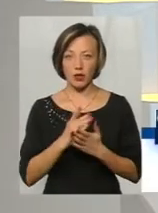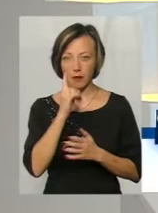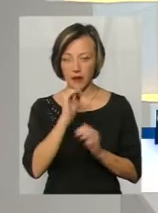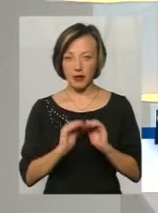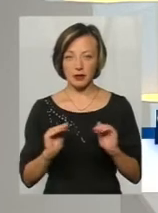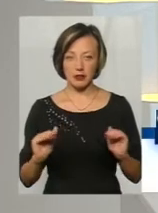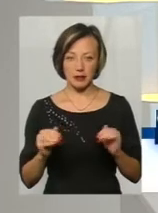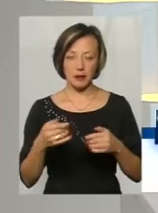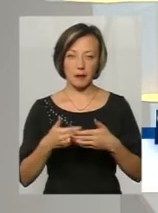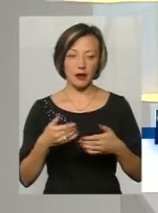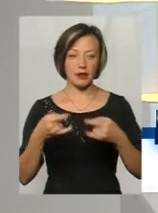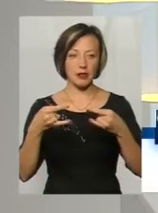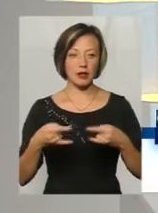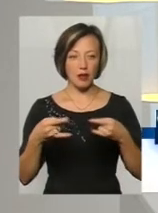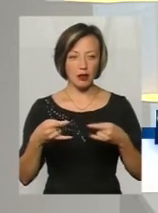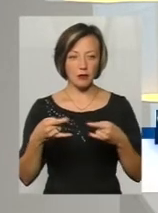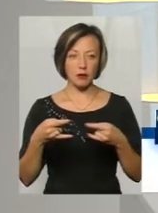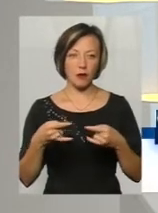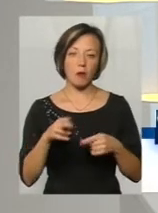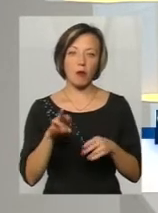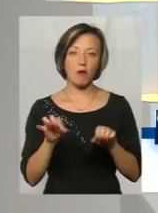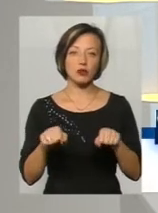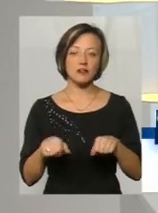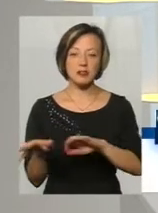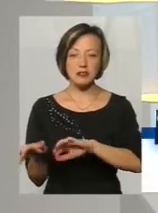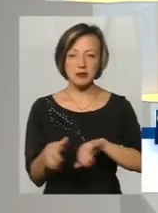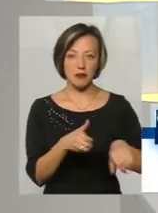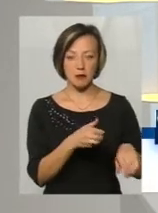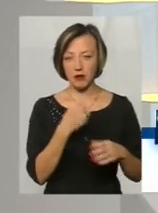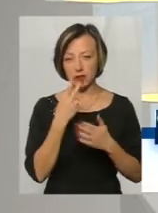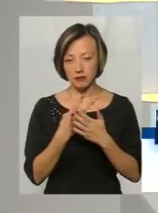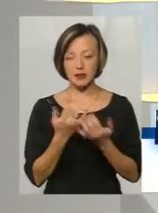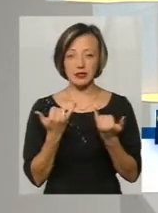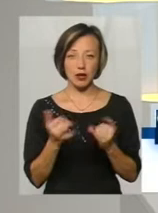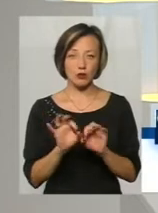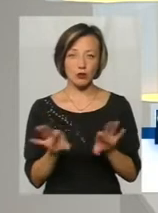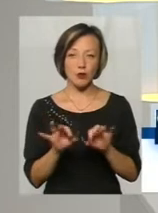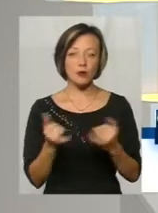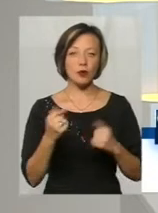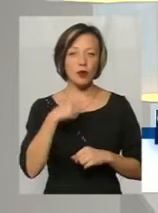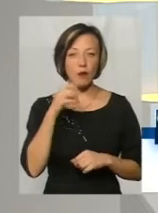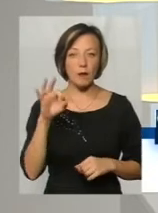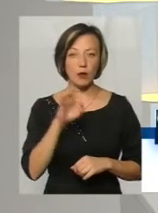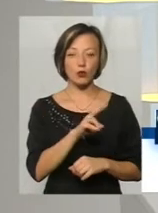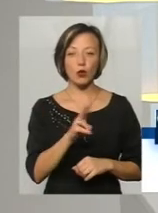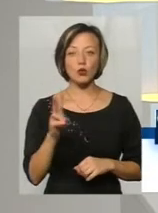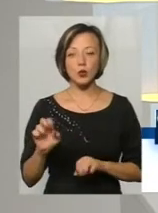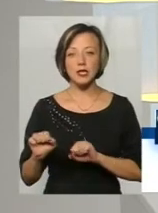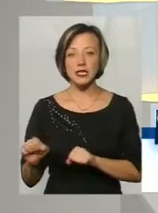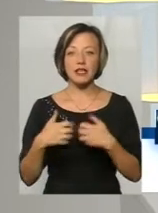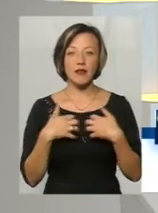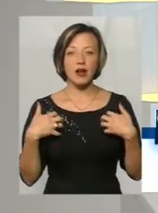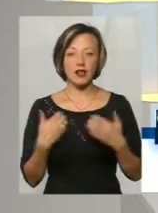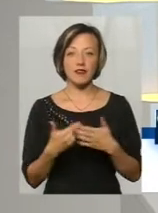перед екраном, все ж таки по можливості забрати їх. Чому? Зараз я вам розповім. Сьогодні ми говоримо про те, хто захистить тварин